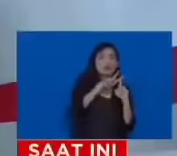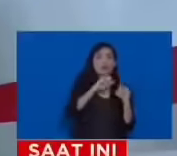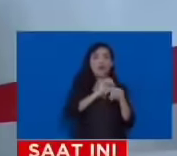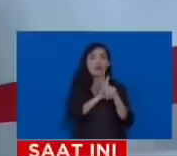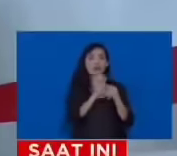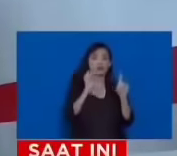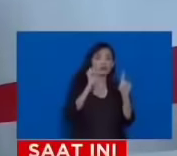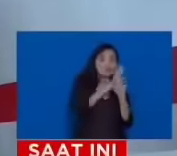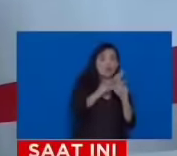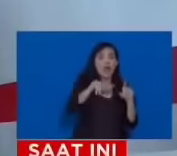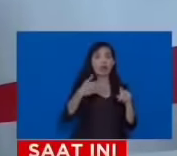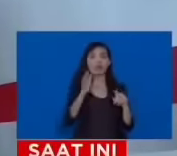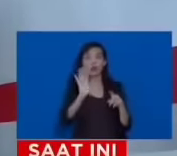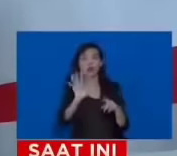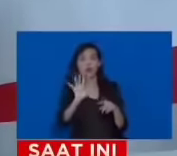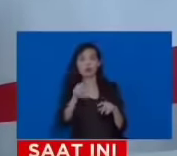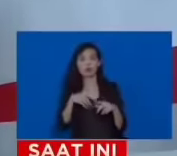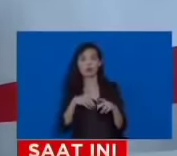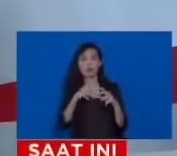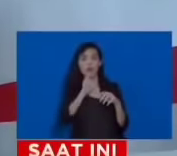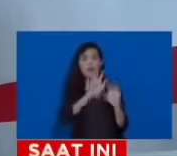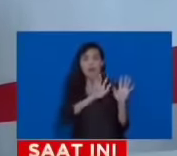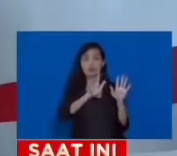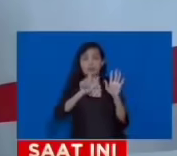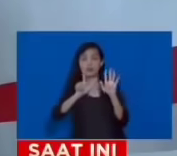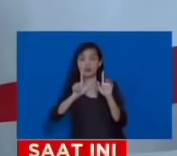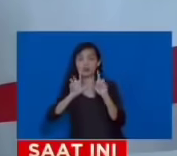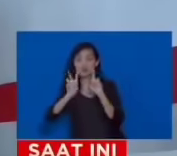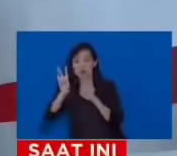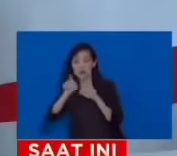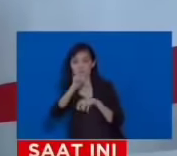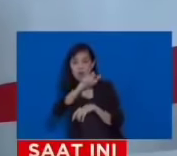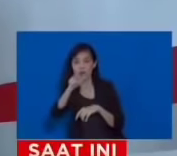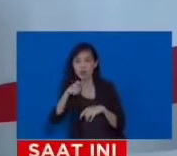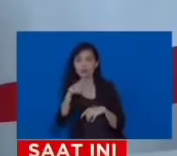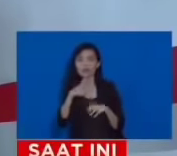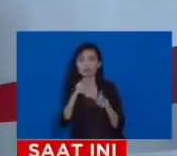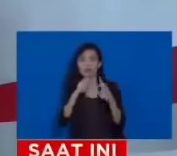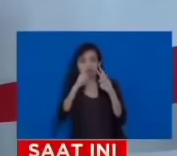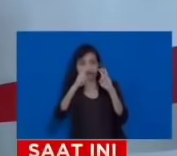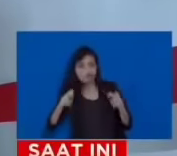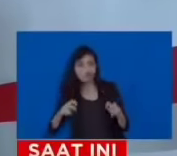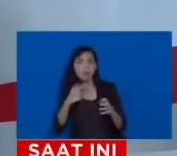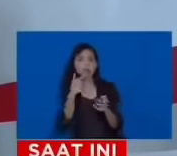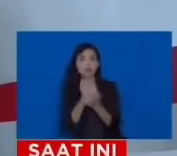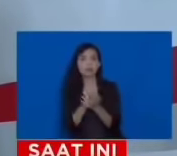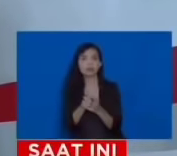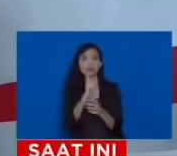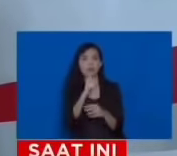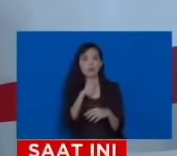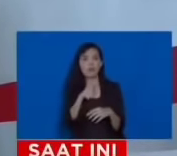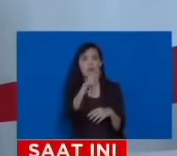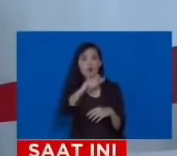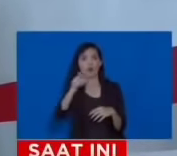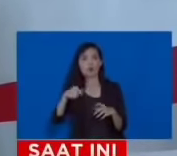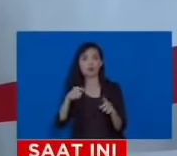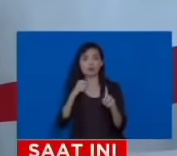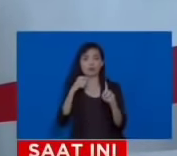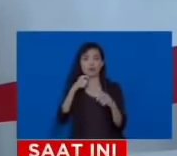Ini menjadi suatu yang penting karena kita sadari bersama bahwa keberadaan kasus positif di tengah